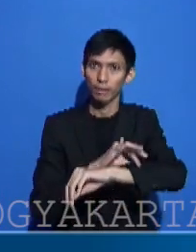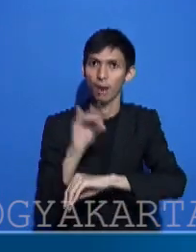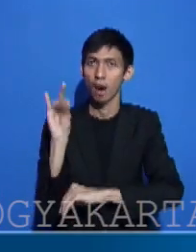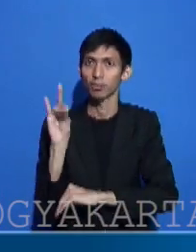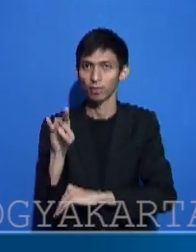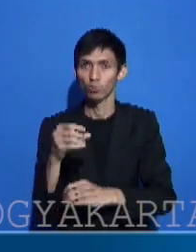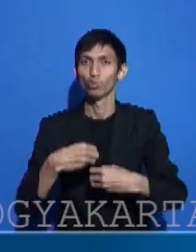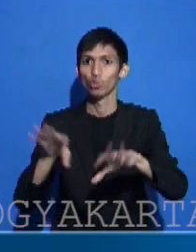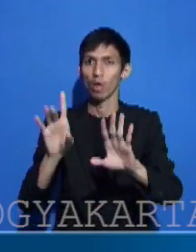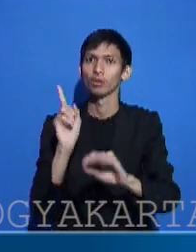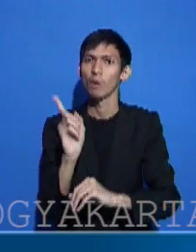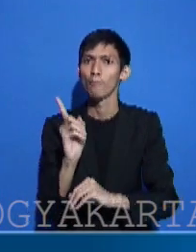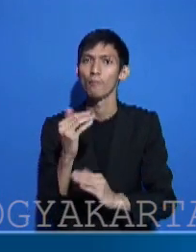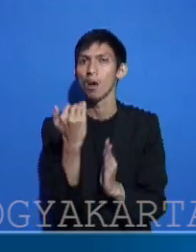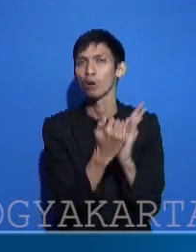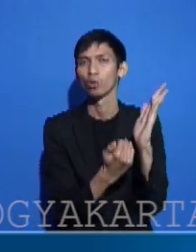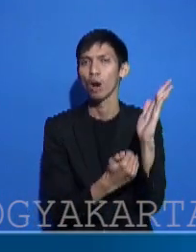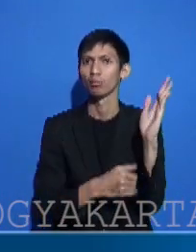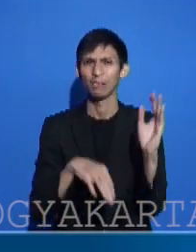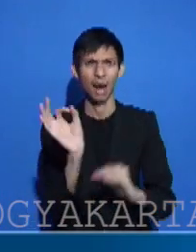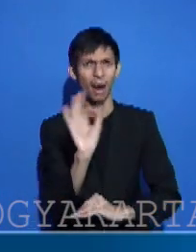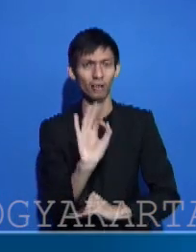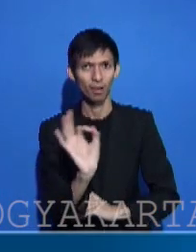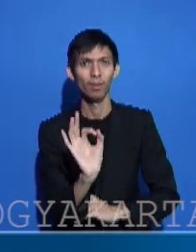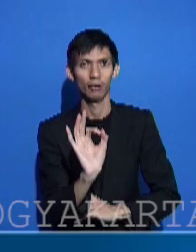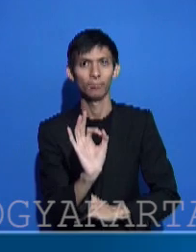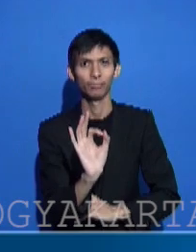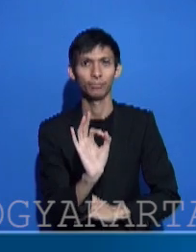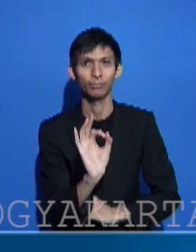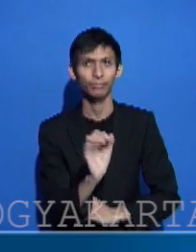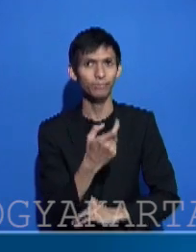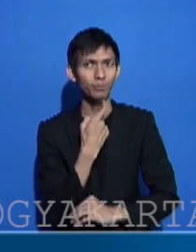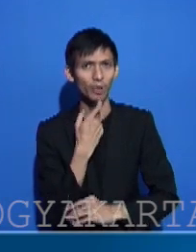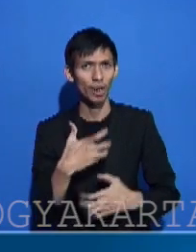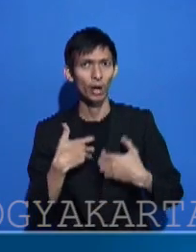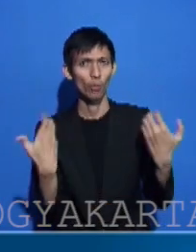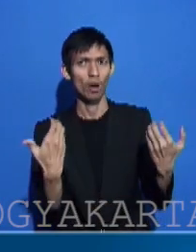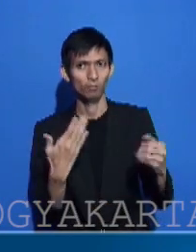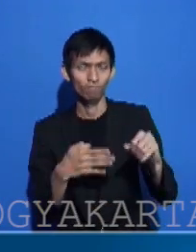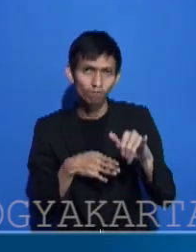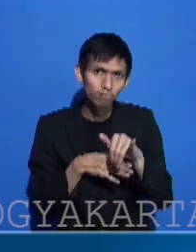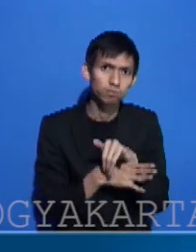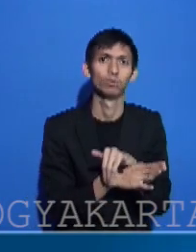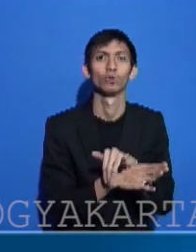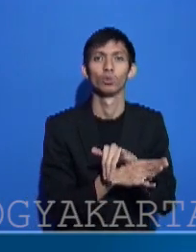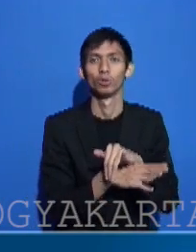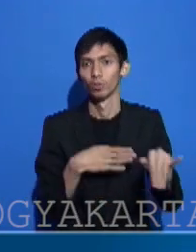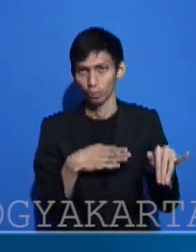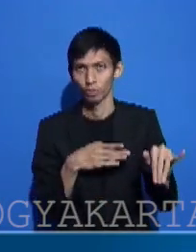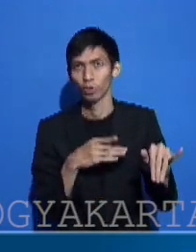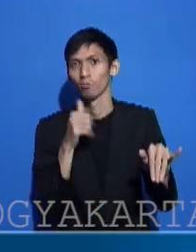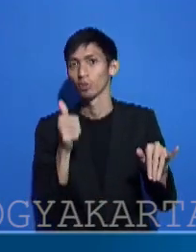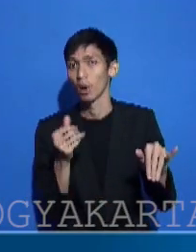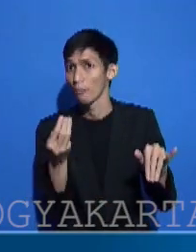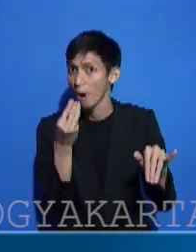diatur dalam Peraturan Daerah Nomor 21 Tahun 2009 tentang pemotongan hewan dan penanganan daging hewan potong yang boleh dikonsumsi